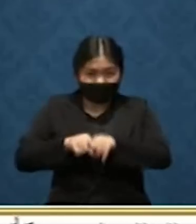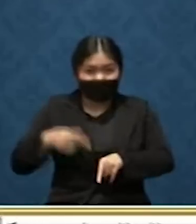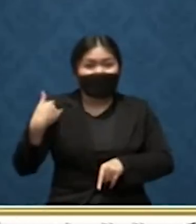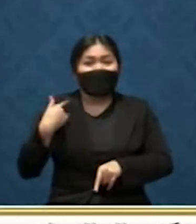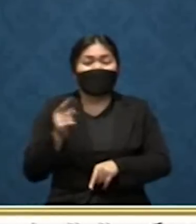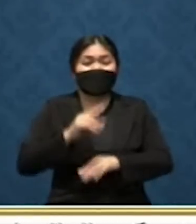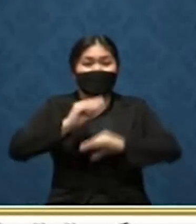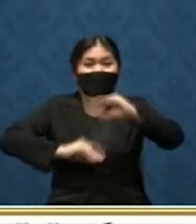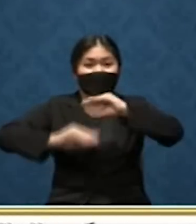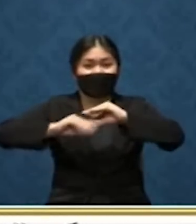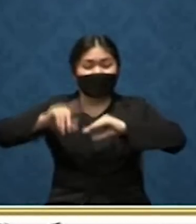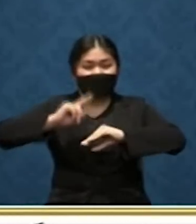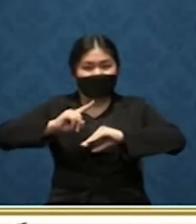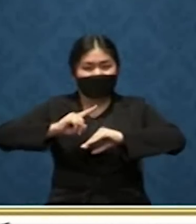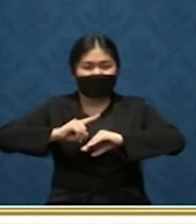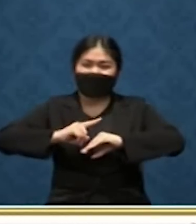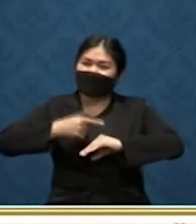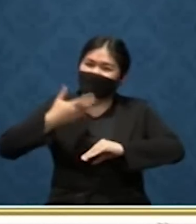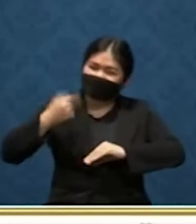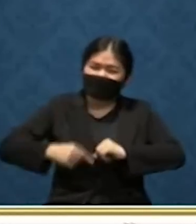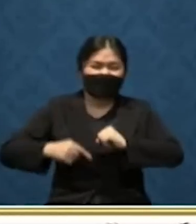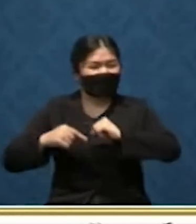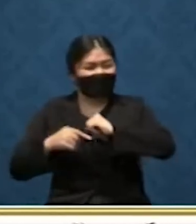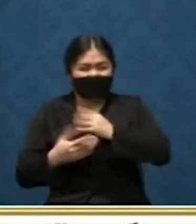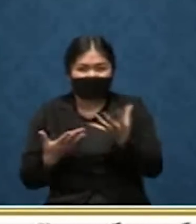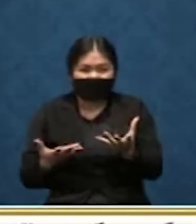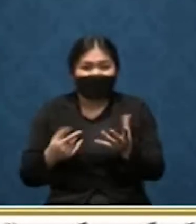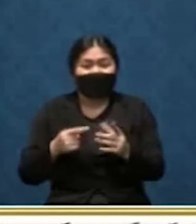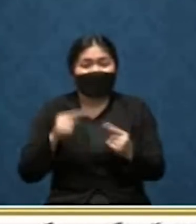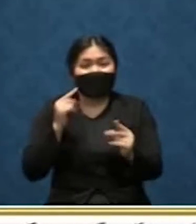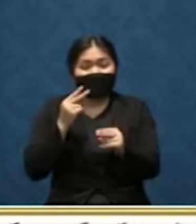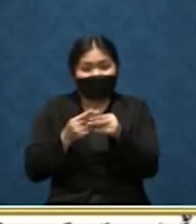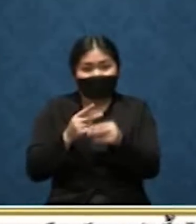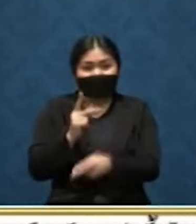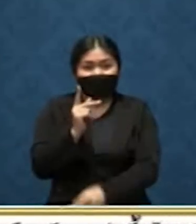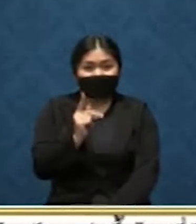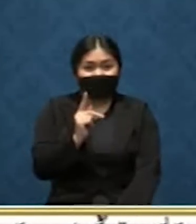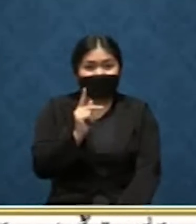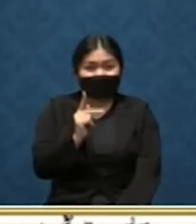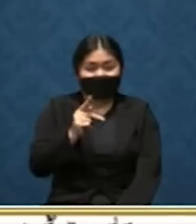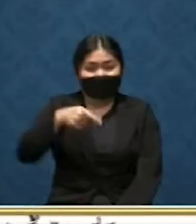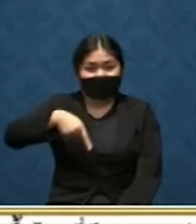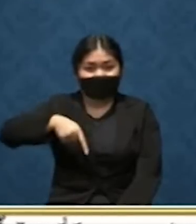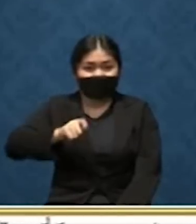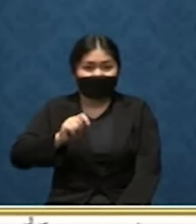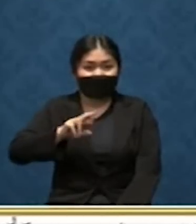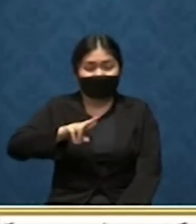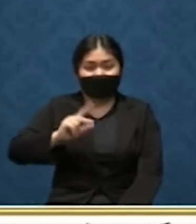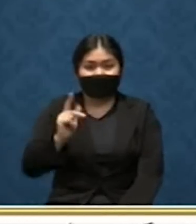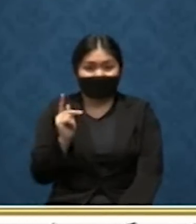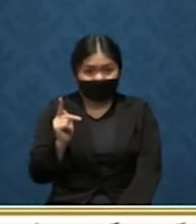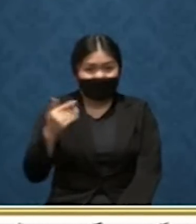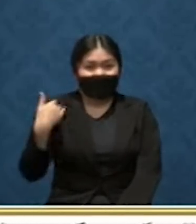เป็นโครงการที่โธเที่ยมอำมะศิที่สุดครั ชื่อ K.K. Park ครับที่แห่งนี้นะครับ